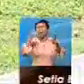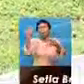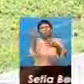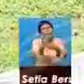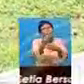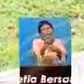201